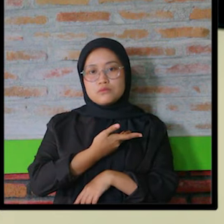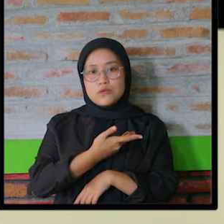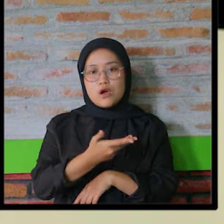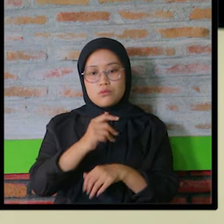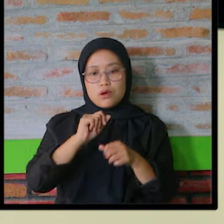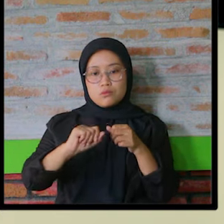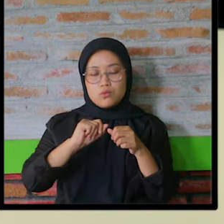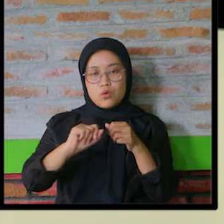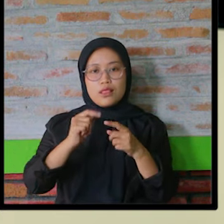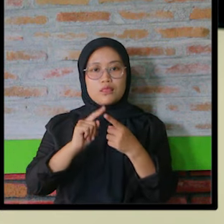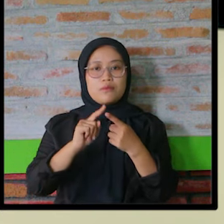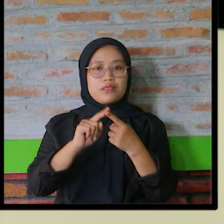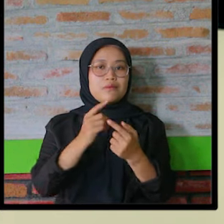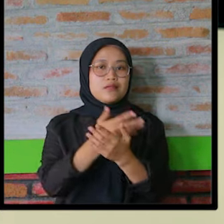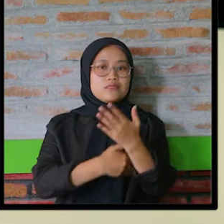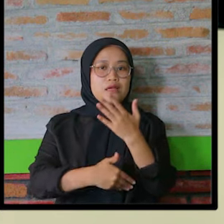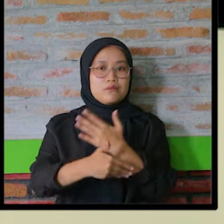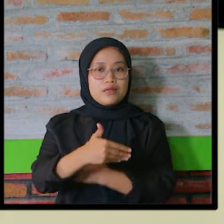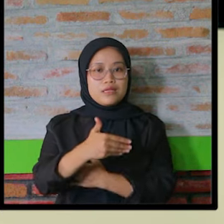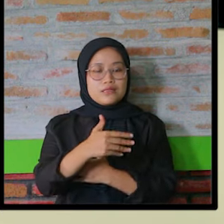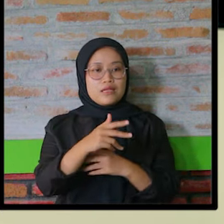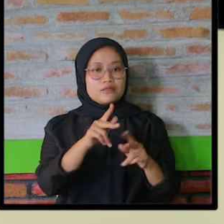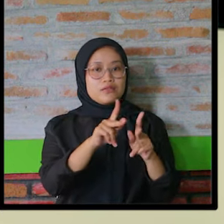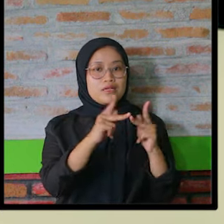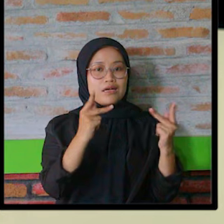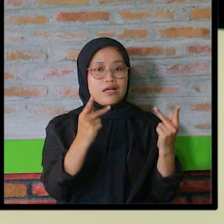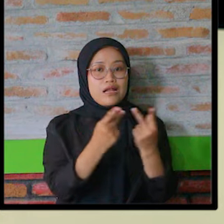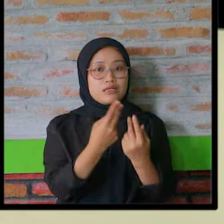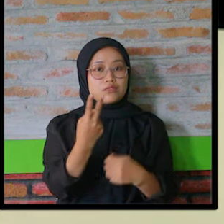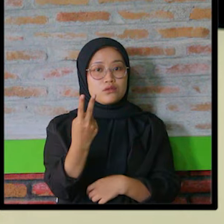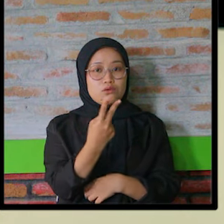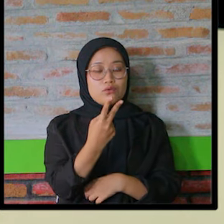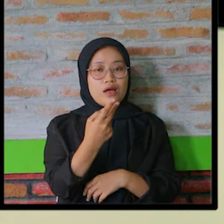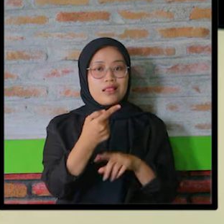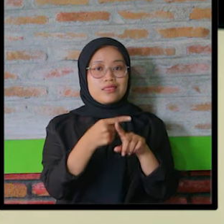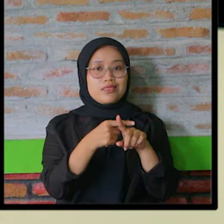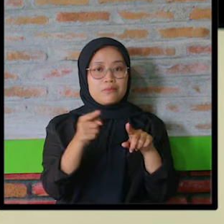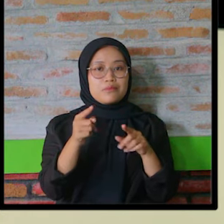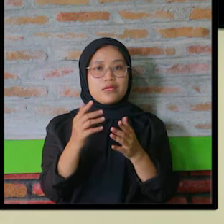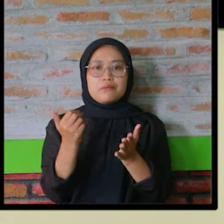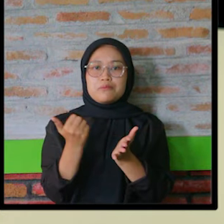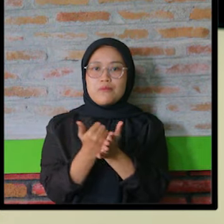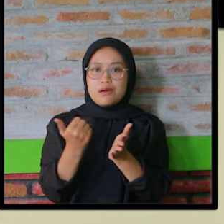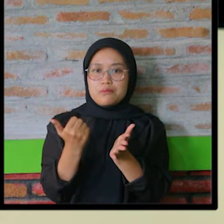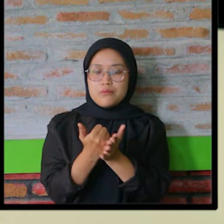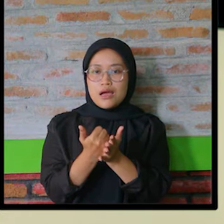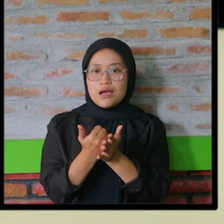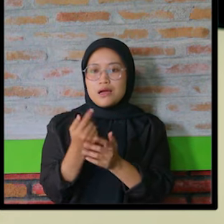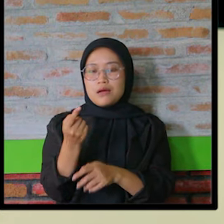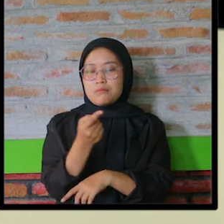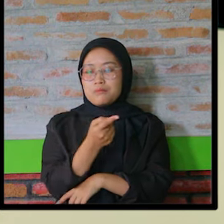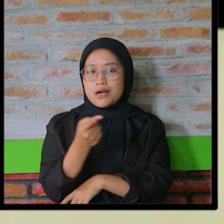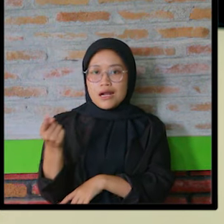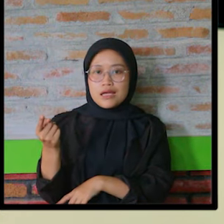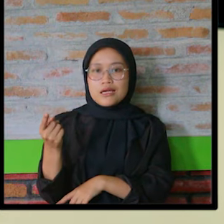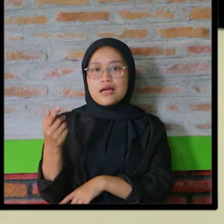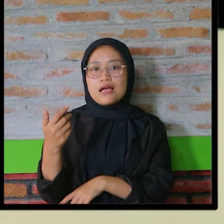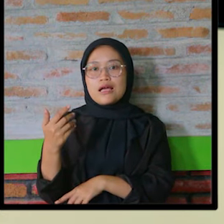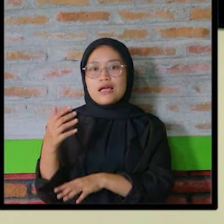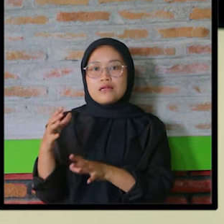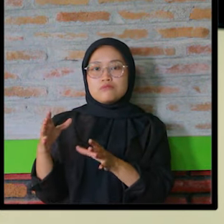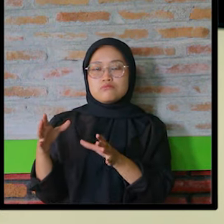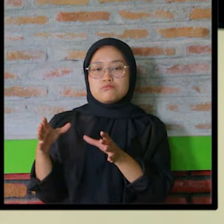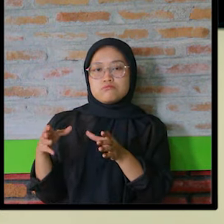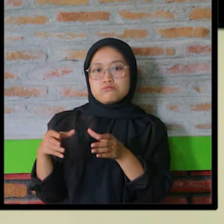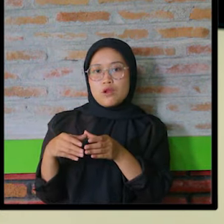menjadikan teman-teman disabel sebagai kelas kedua gitu tetapi memang mereka ini adalah